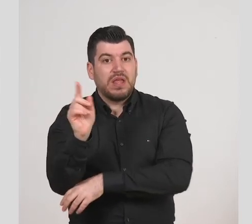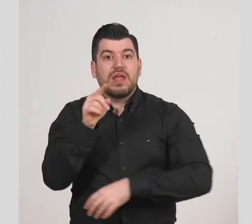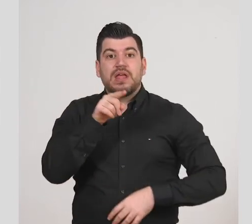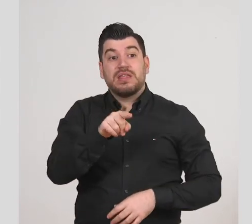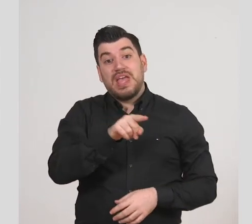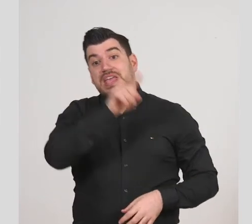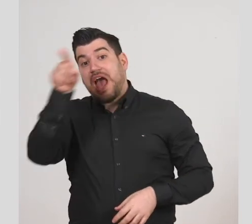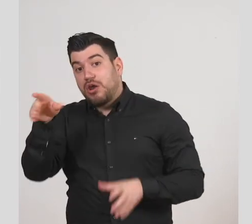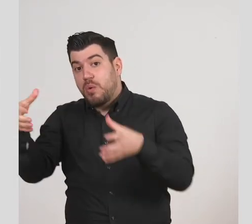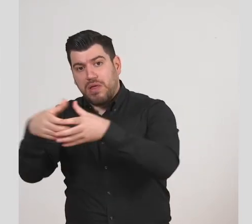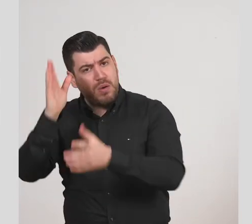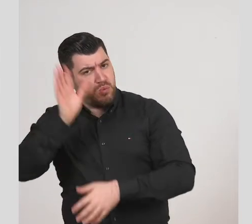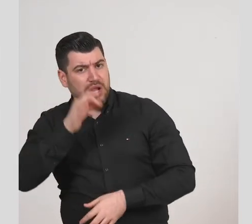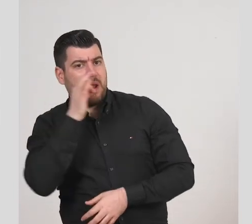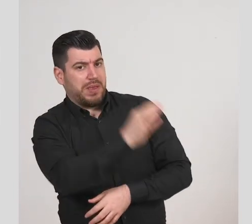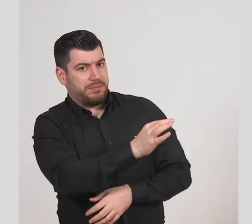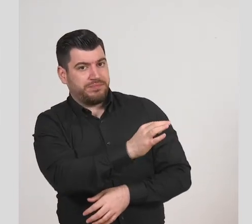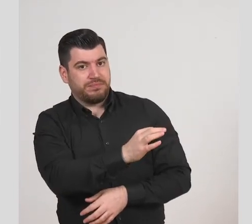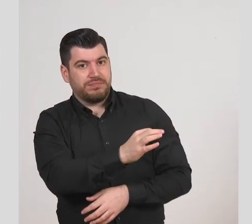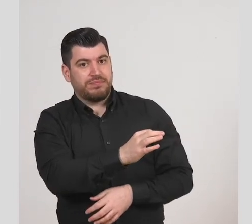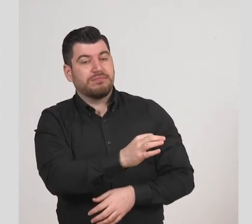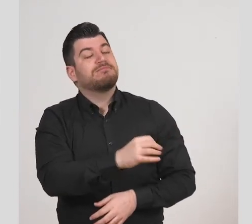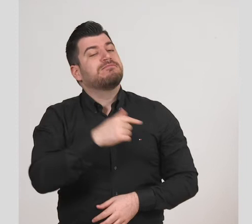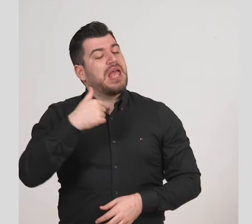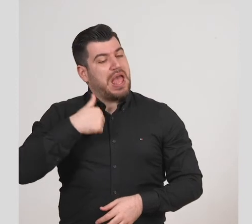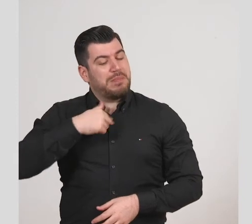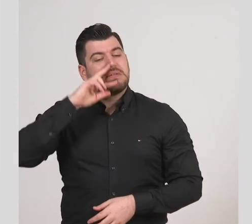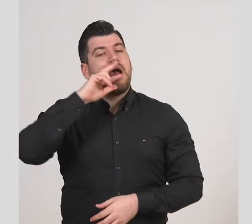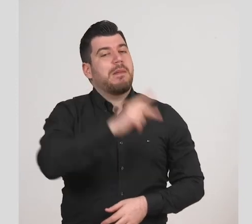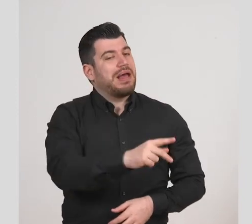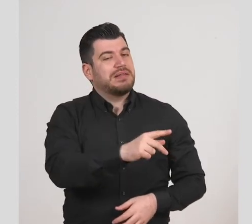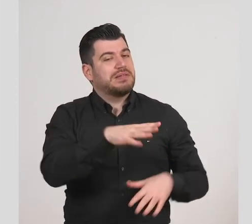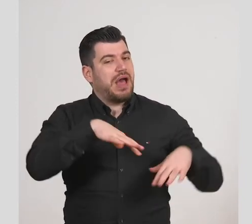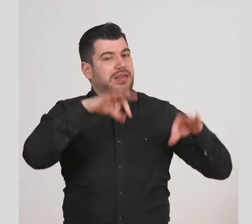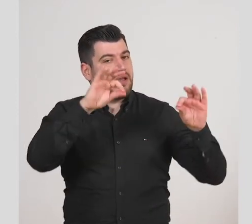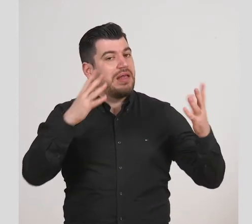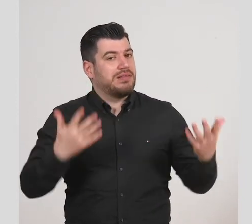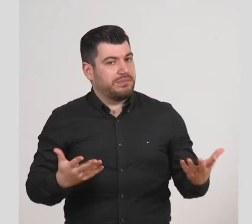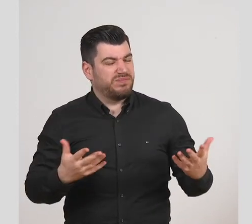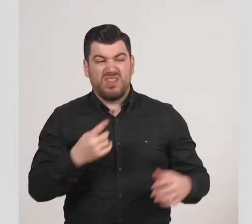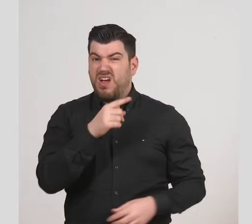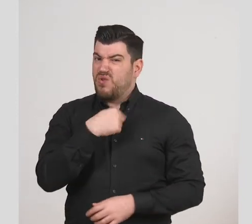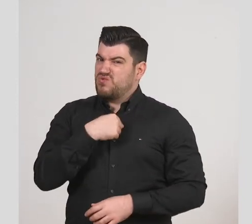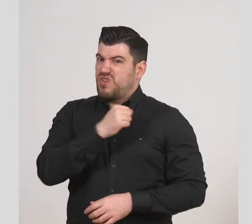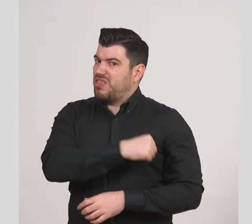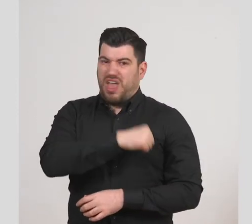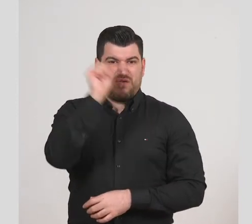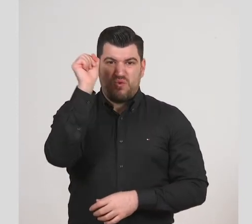κατά, θα μπορούσε να πει, ας δώσουμε ως απάντηση αρχικά, διαφωνούμε